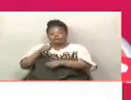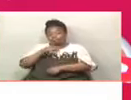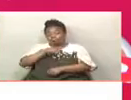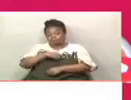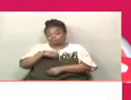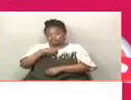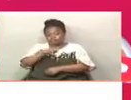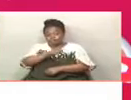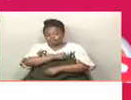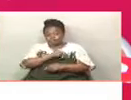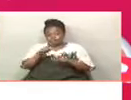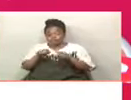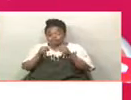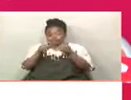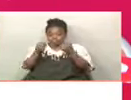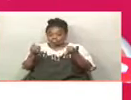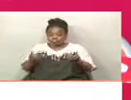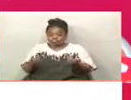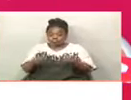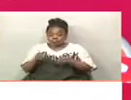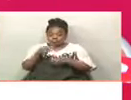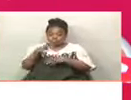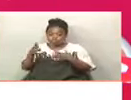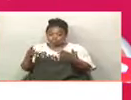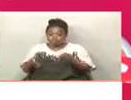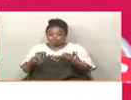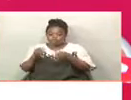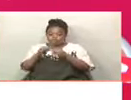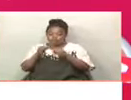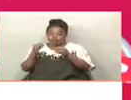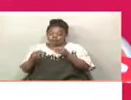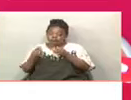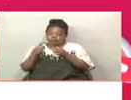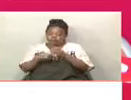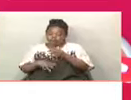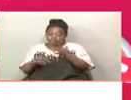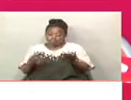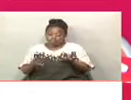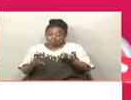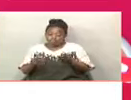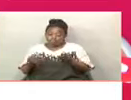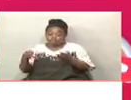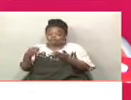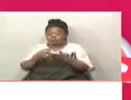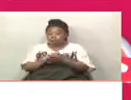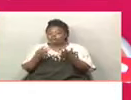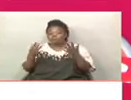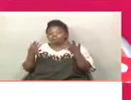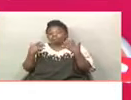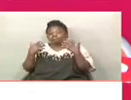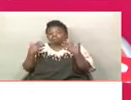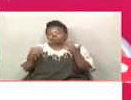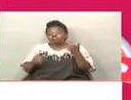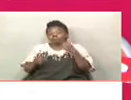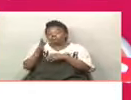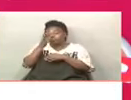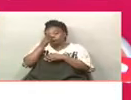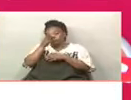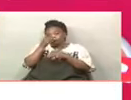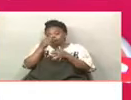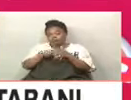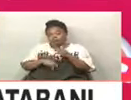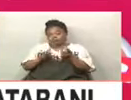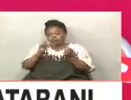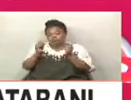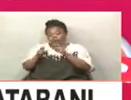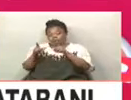n'abaana ne baaniko obukujjukujjibwa abatabani nti babawudiisa ne babateekesa emikono ku biwandiiko bye babalimba nti